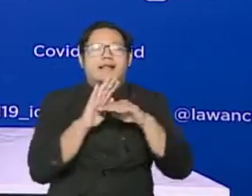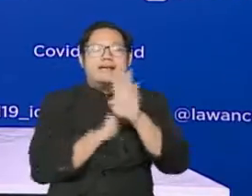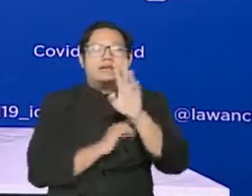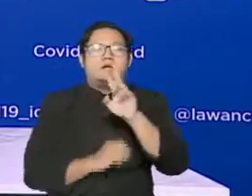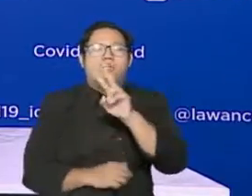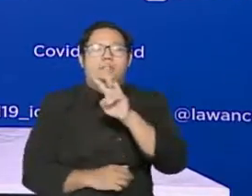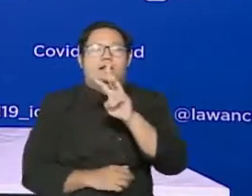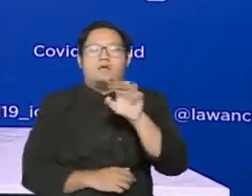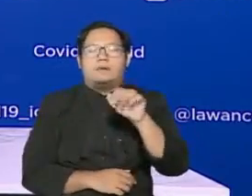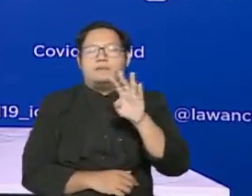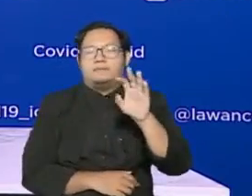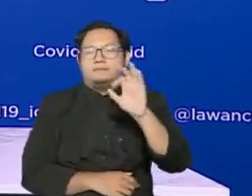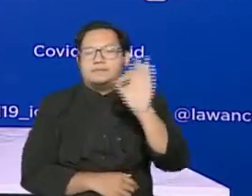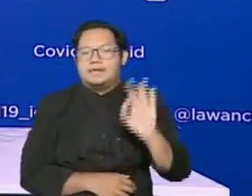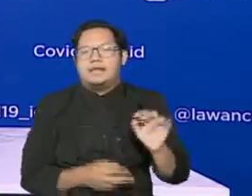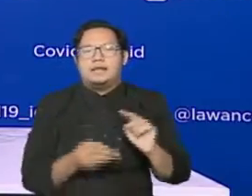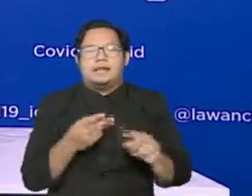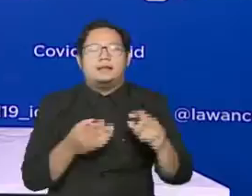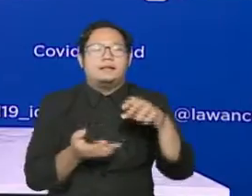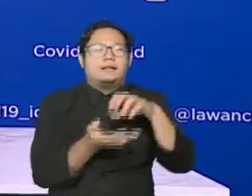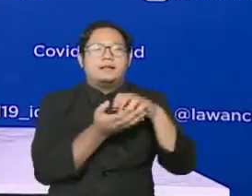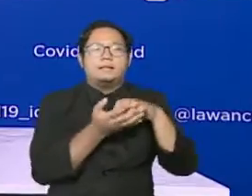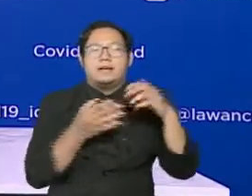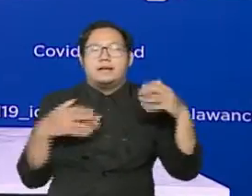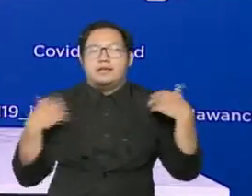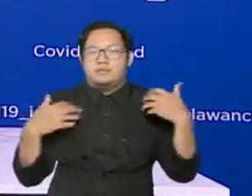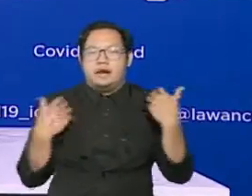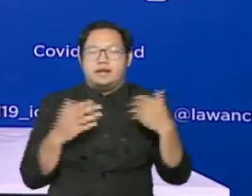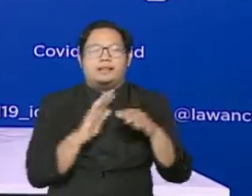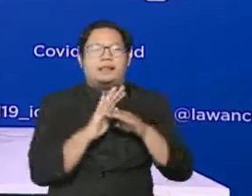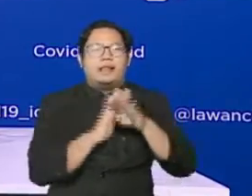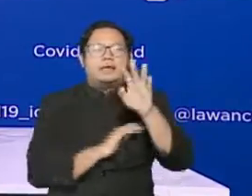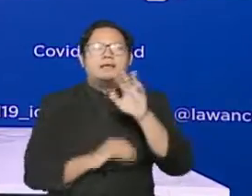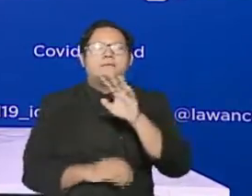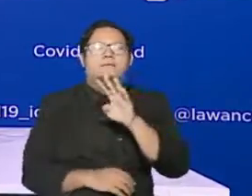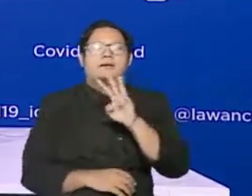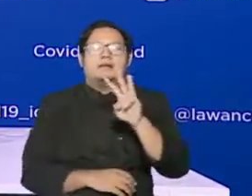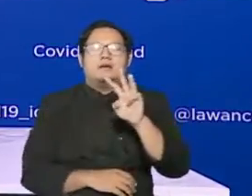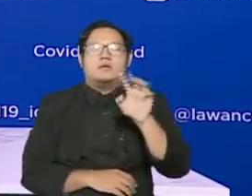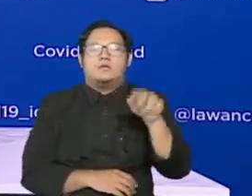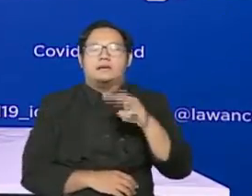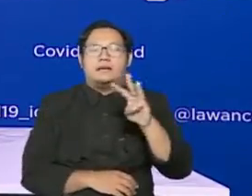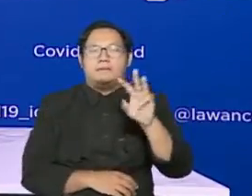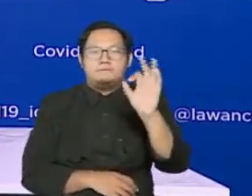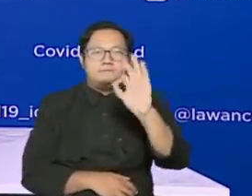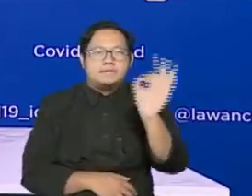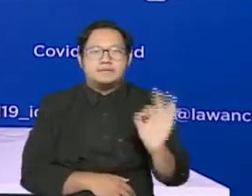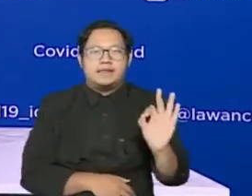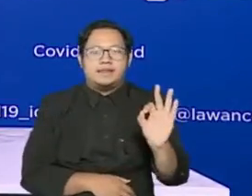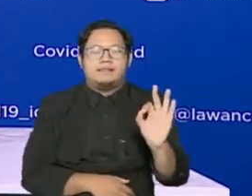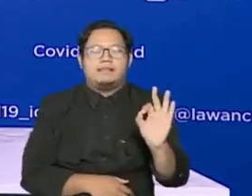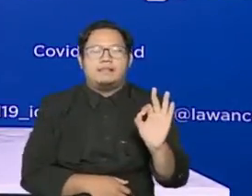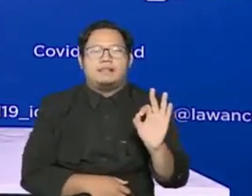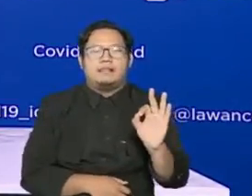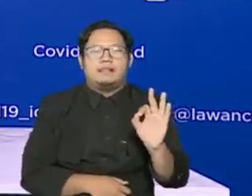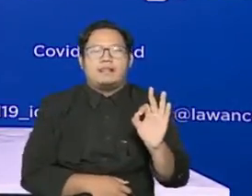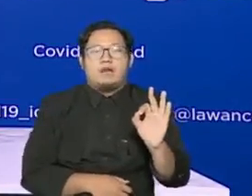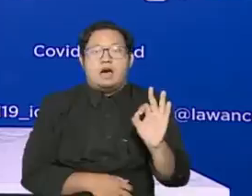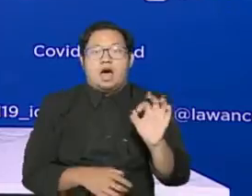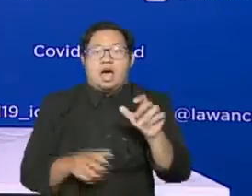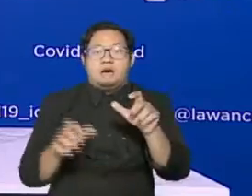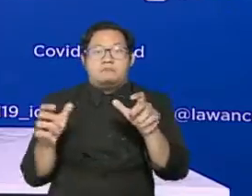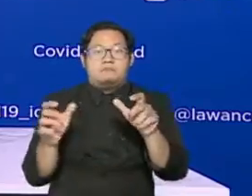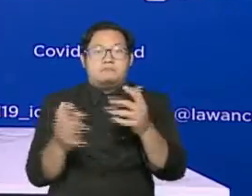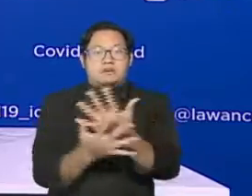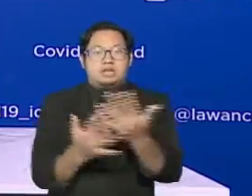serta di tempat retail dan rekreasi sebesar 1,40 3% angka mobilitas yang tinggi